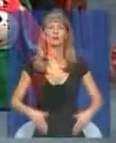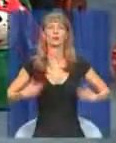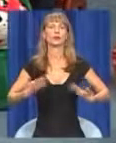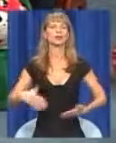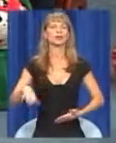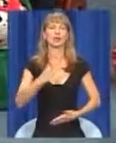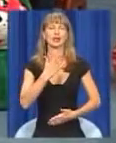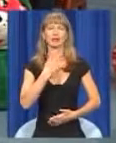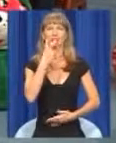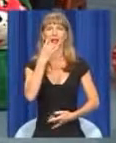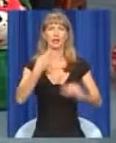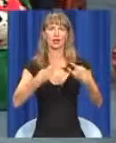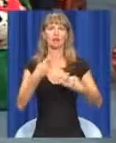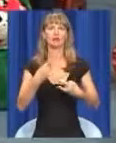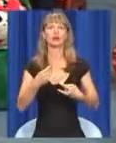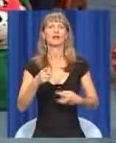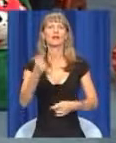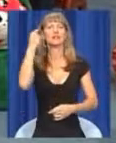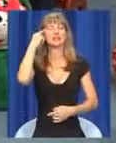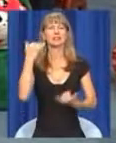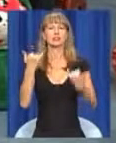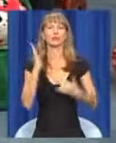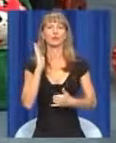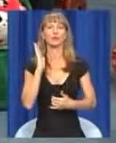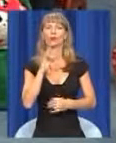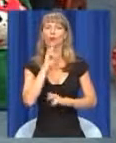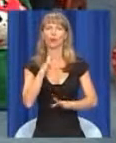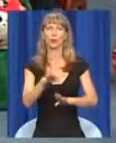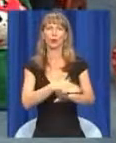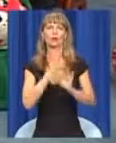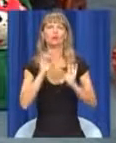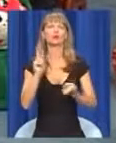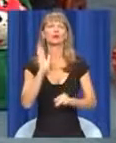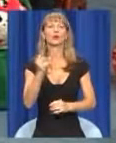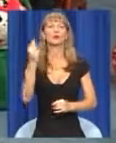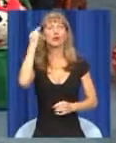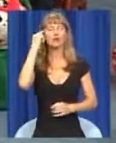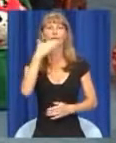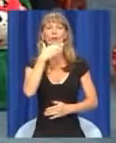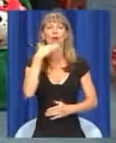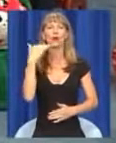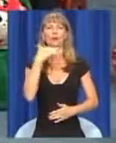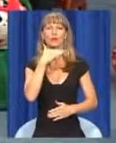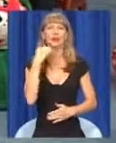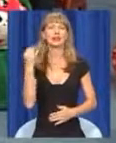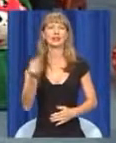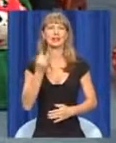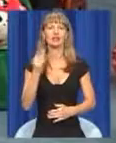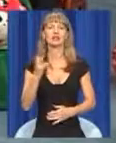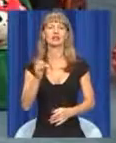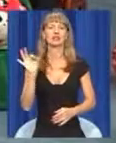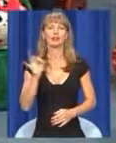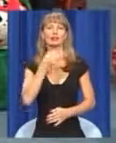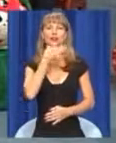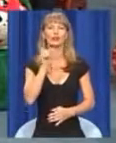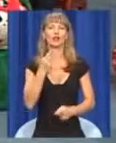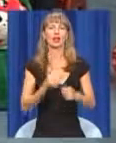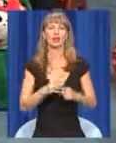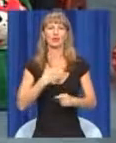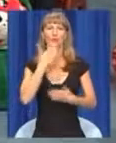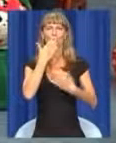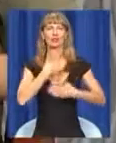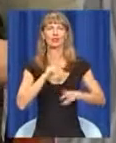Привіт усім нашим телеглядачам. І ви знаєте, сьогодні не буду довго розповідати, що ми будемо дізнаватися багато-багато всього цікавого, а одразу скажу, тому що це